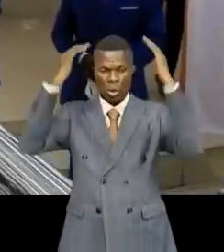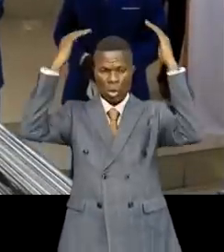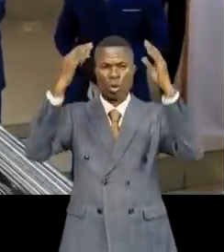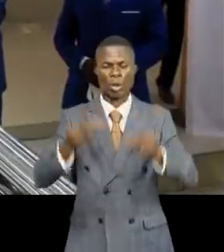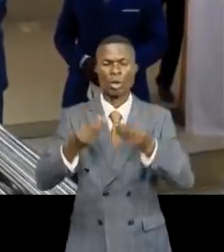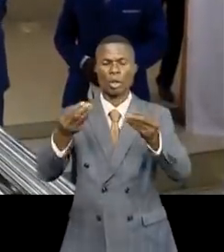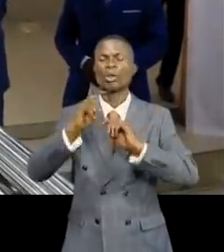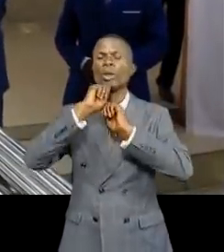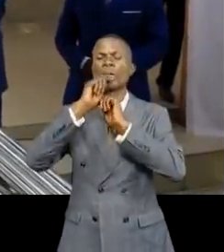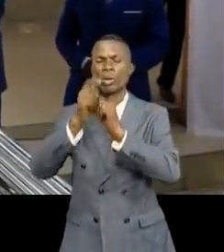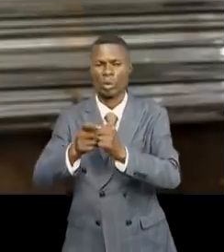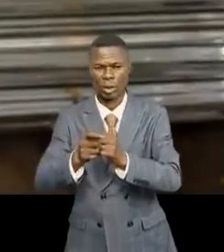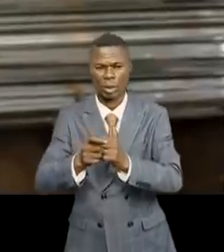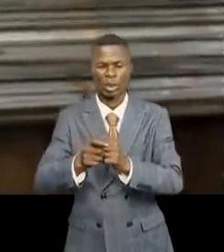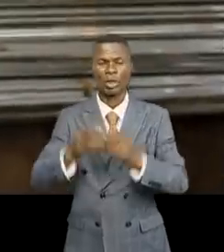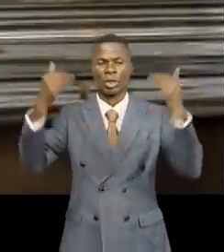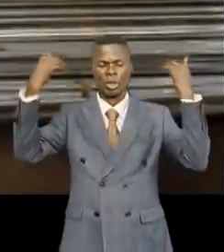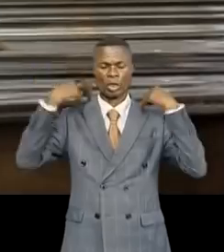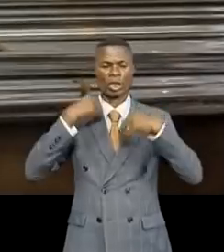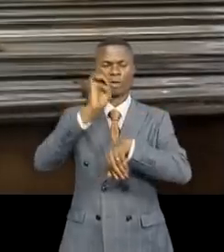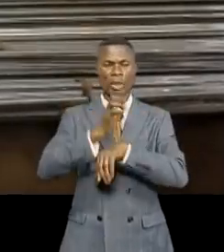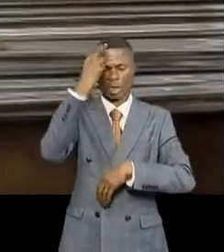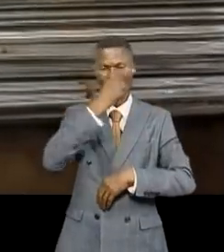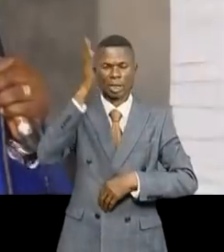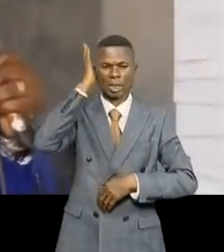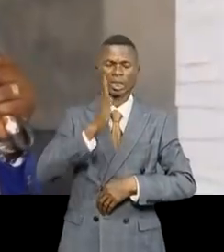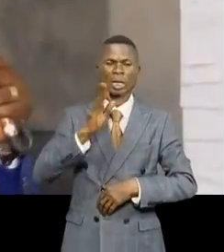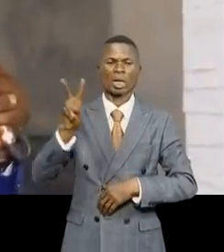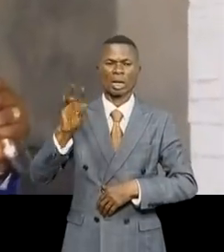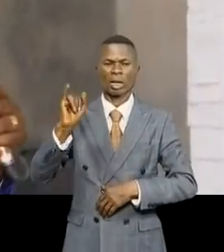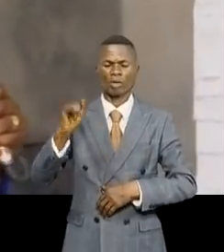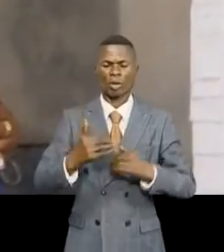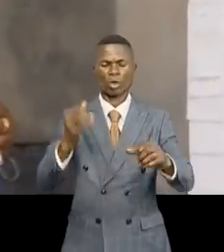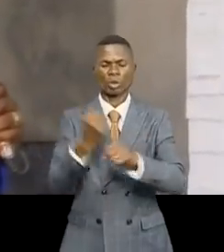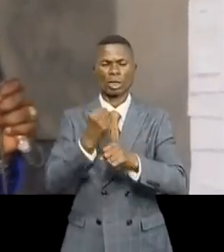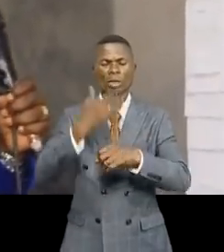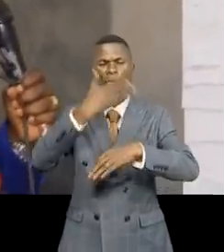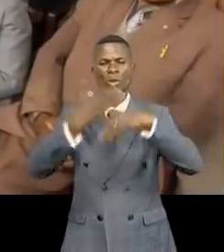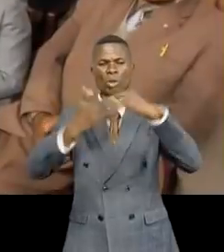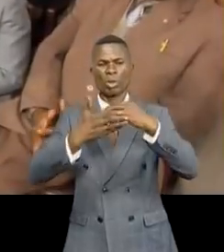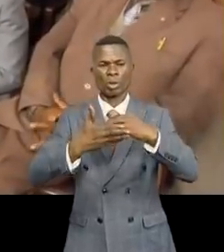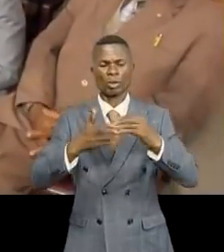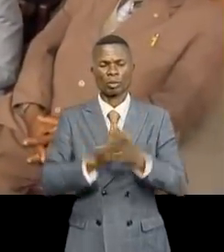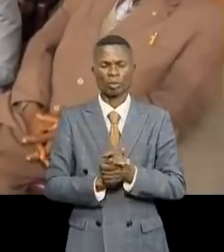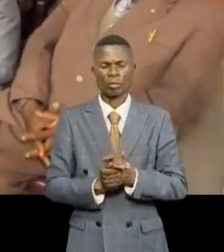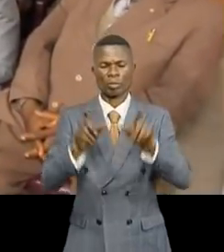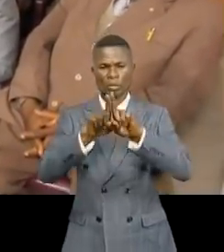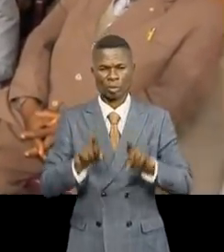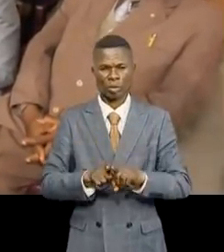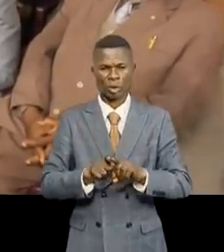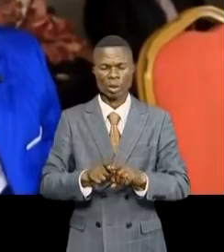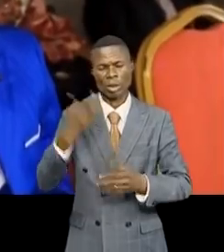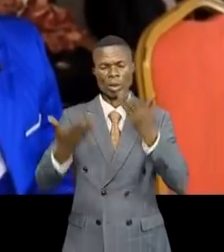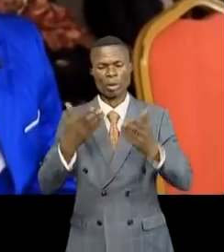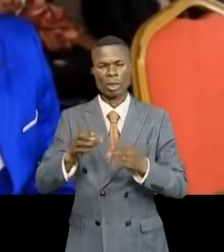été remise à l'aumônerie catholique Saint-Victor pour la poursuite des travaux de construction. Une souscription allant à la hauteur